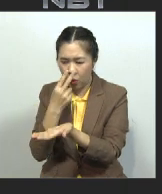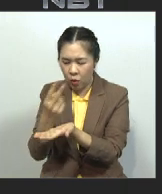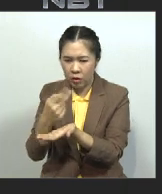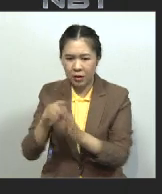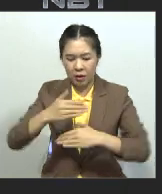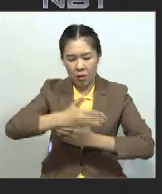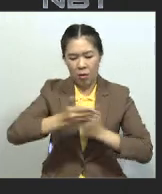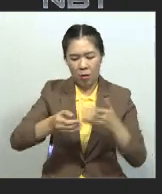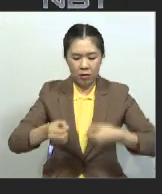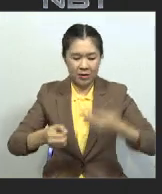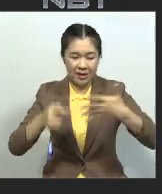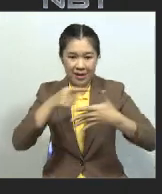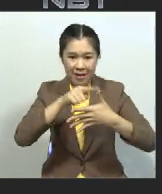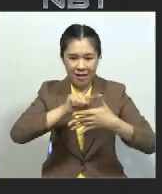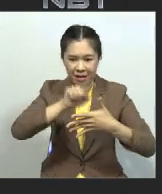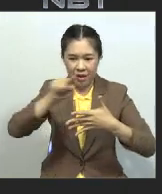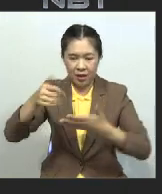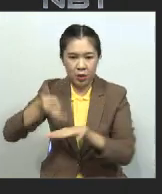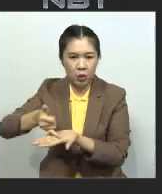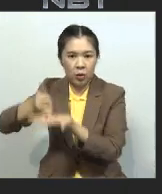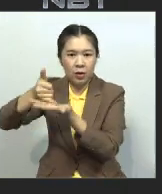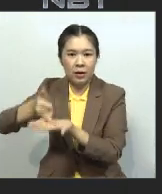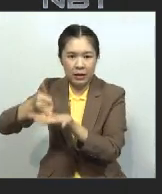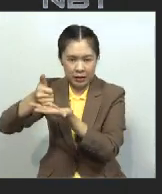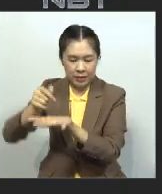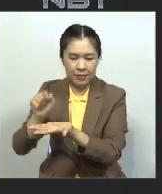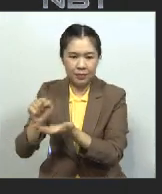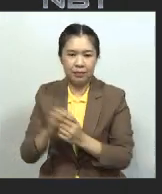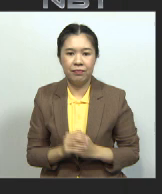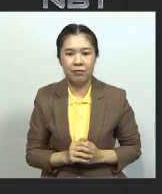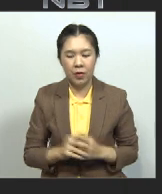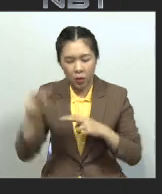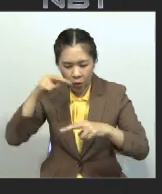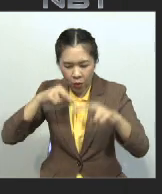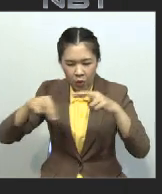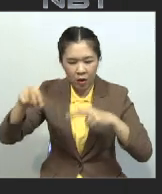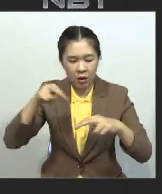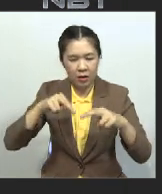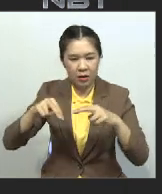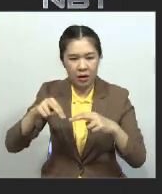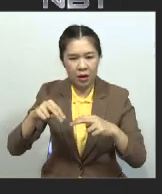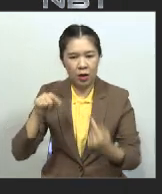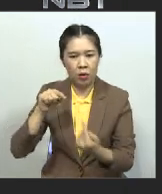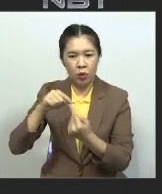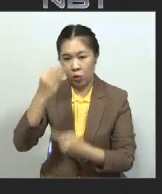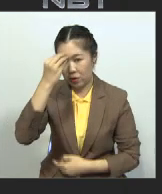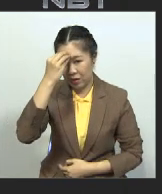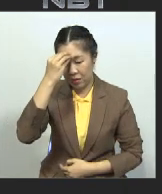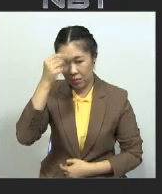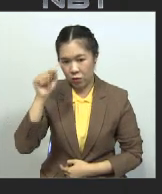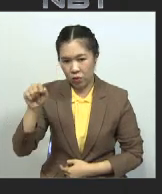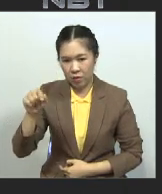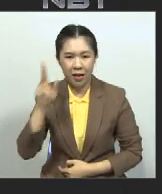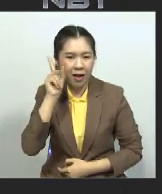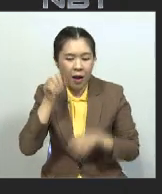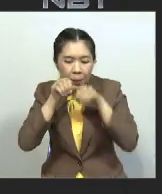องพักชั้น5เดินไปยังลิฟต์หลังจากการช่วยเหลือติดตามค้นหารวมถึงสถานทูตไทยในกรุงโตเกียวช่วยกระจาย